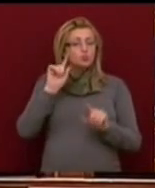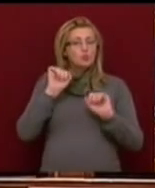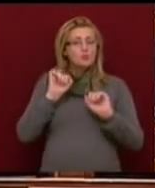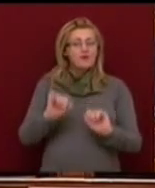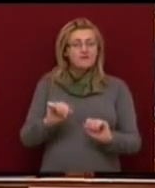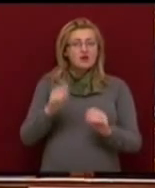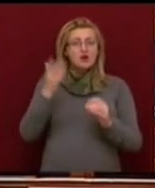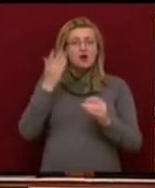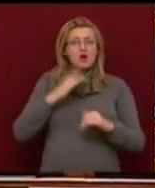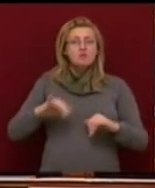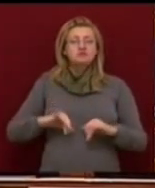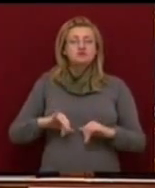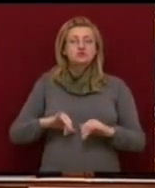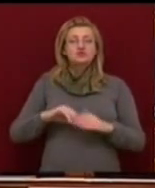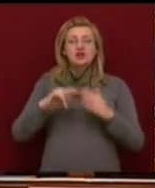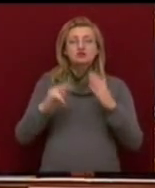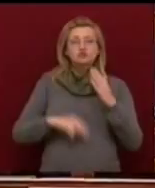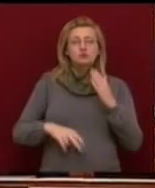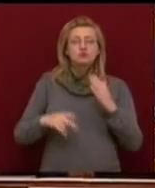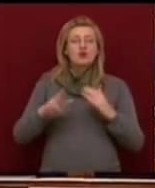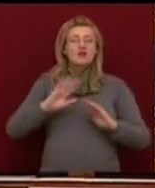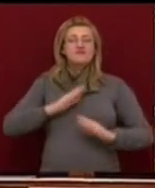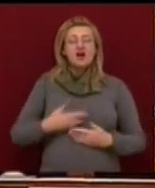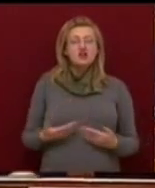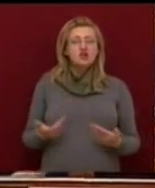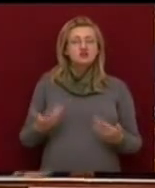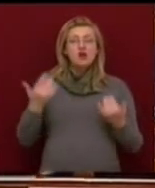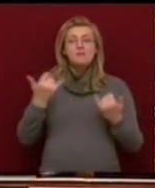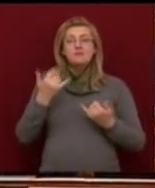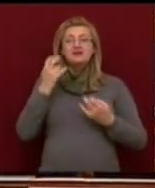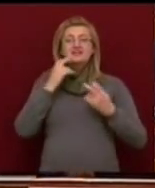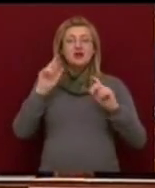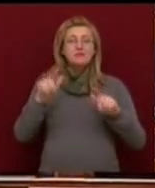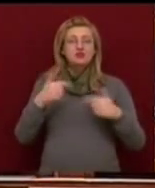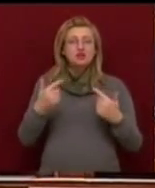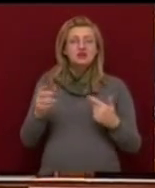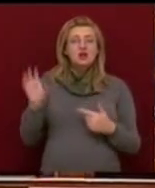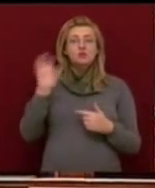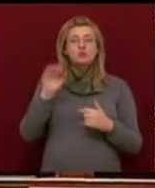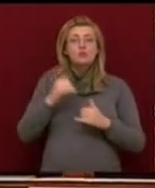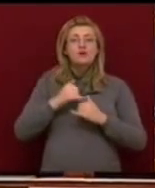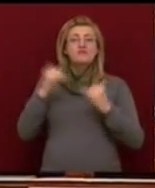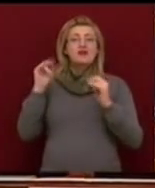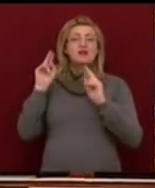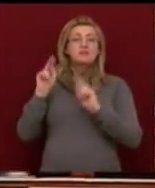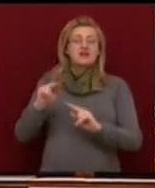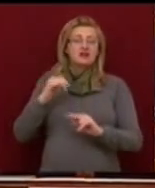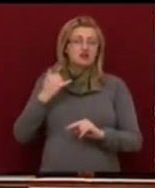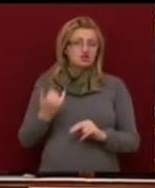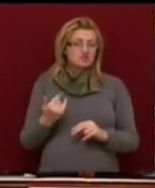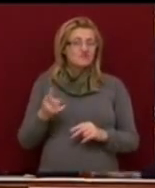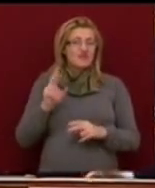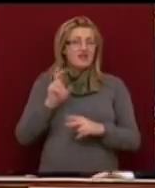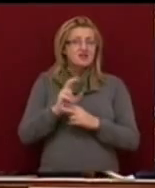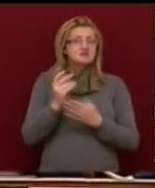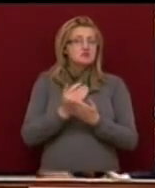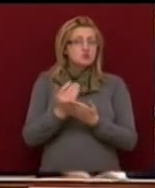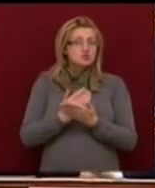ha biztosítást kötünk a legváratlanabb, ma még kiszámíthatatlan európai fejleményekre is. Ehhez van